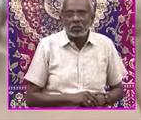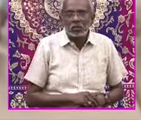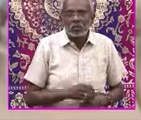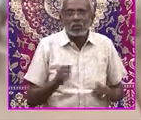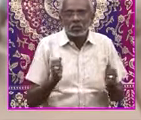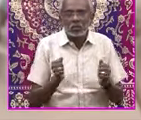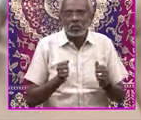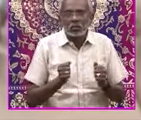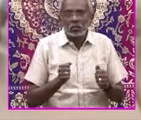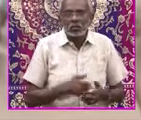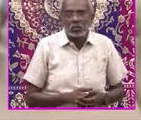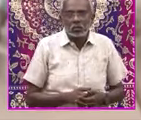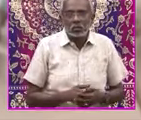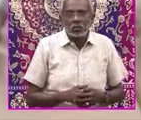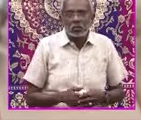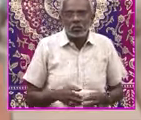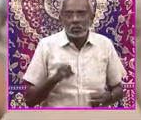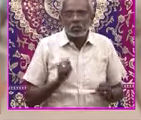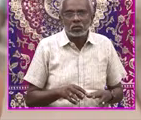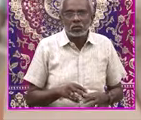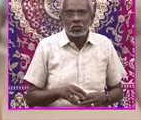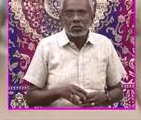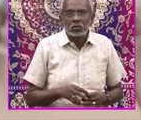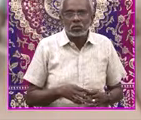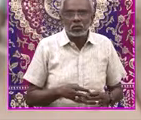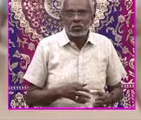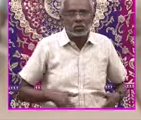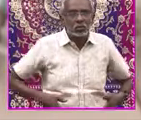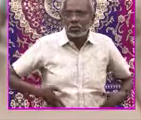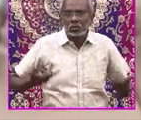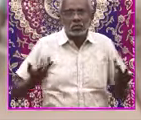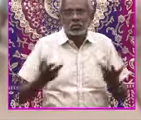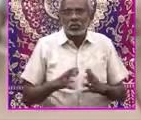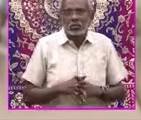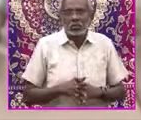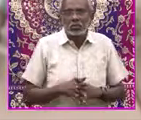நடங்கினாங்களா, வெக்கப்பட்டாங்களா, ரொம்ப சந்தோஷப்பட்டாங்களா, என்ன பண்ணாங்க?